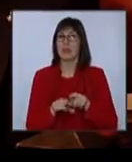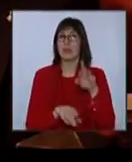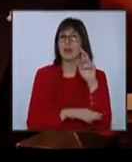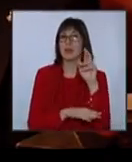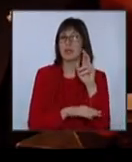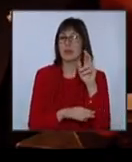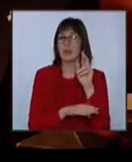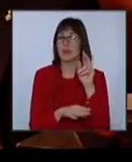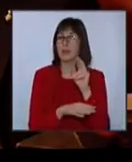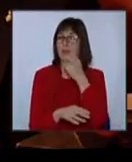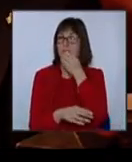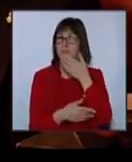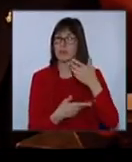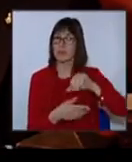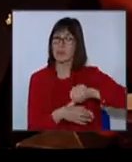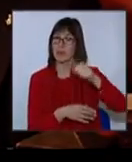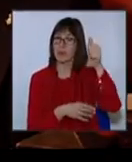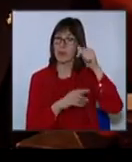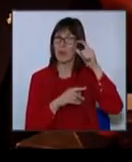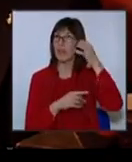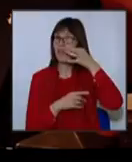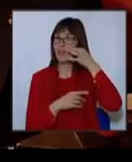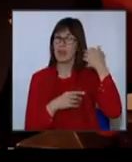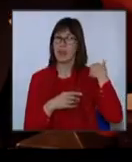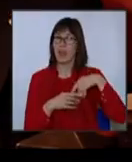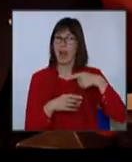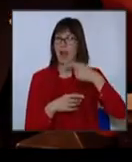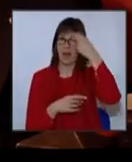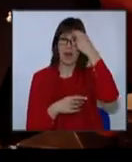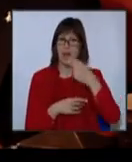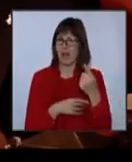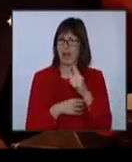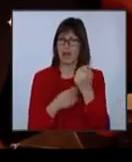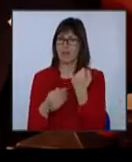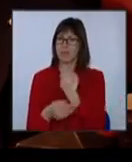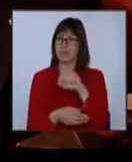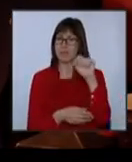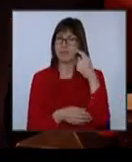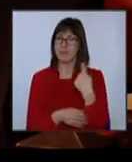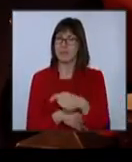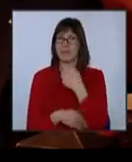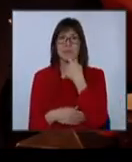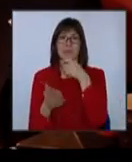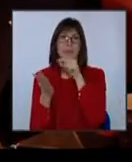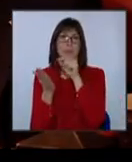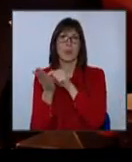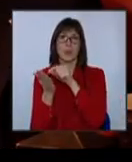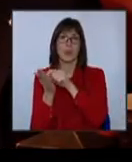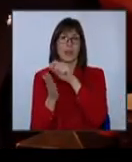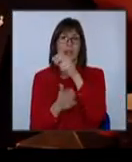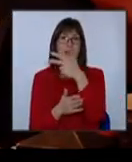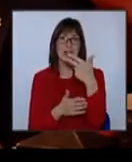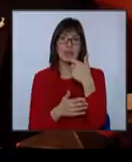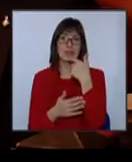incomplir. Dic això perquè, sense anar més lluny, un clar exemple el tenim en l'apartat 3 d'aquest còdic que diu